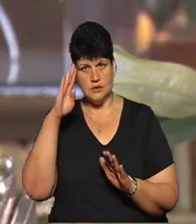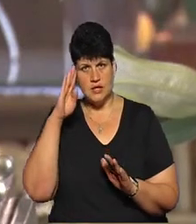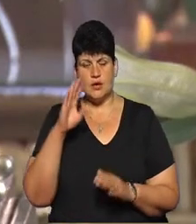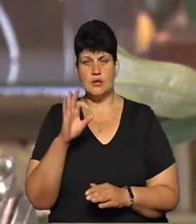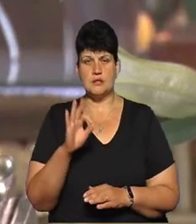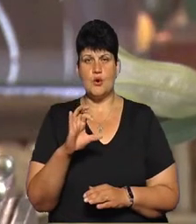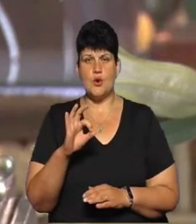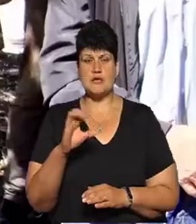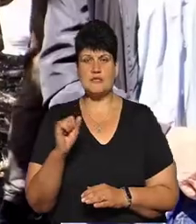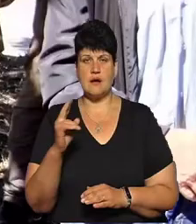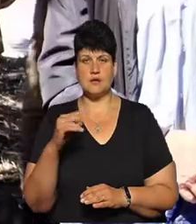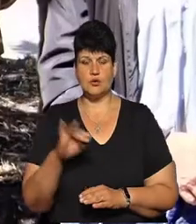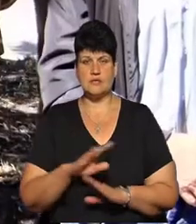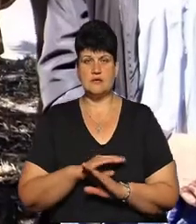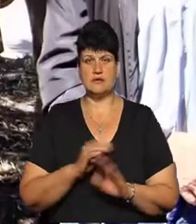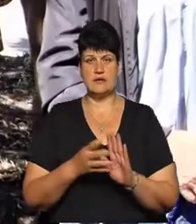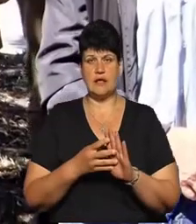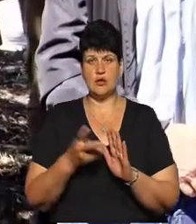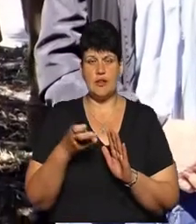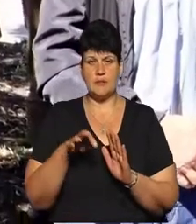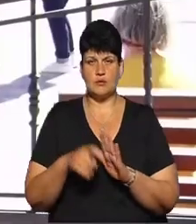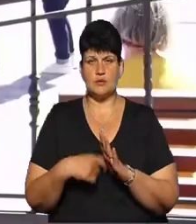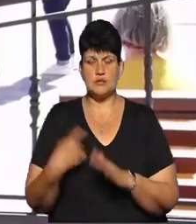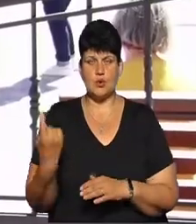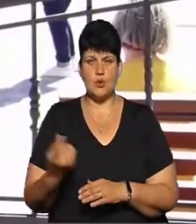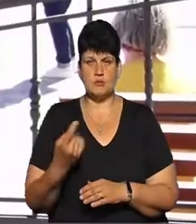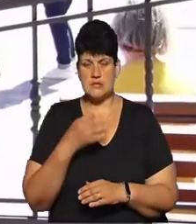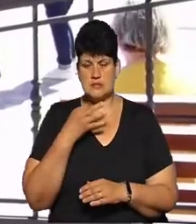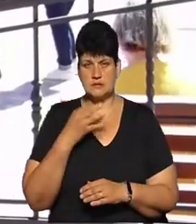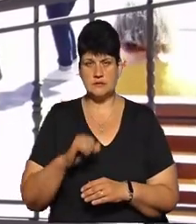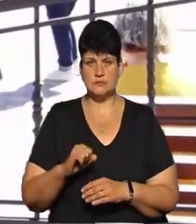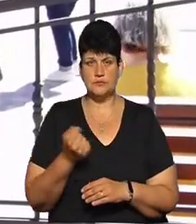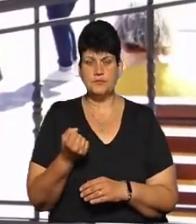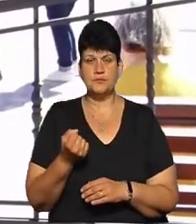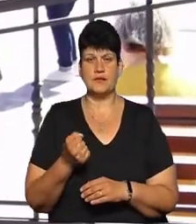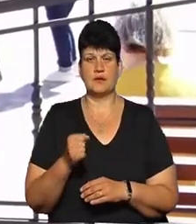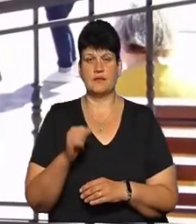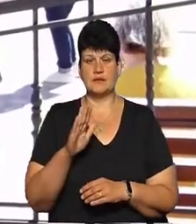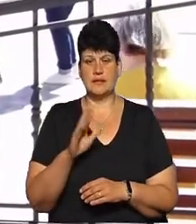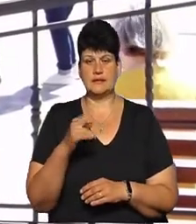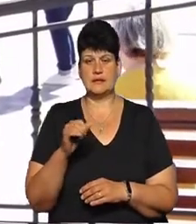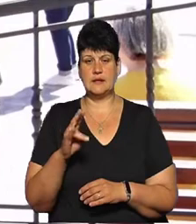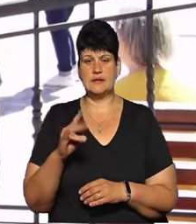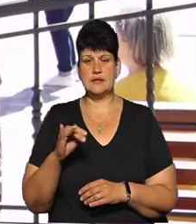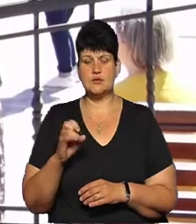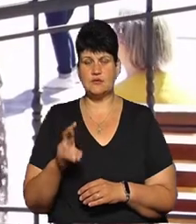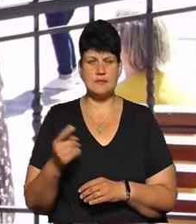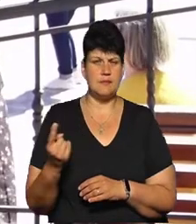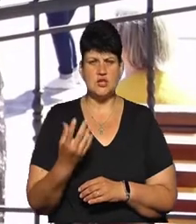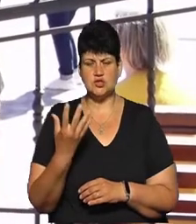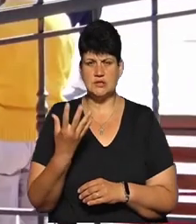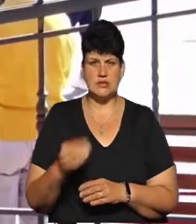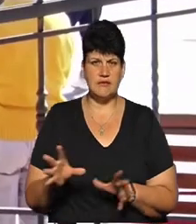9 липня на Донеччині, розповів побратим загиблого бійця Віталій Данисюк. Він з перших днів разом з